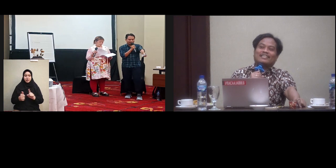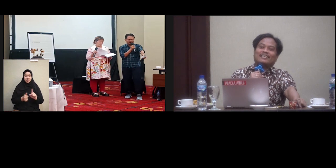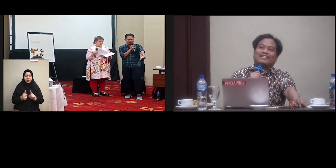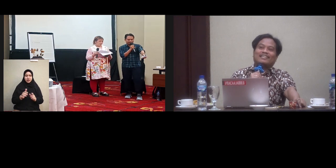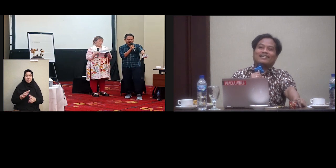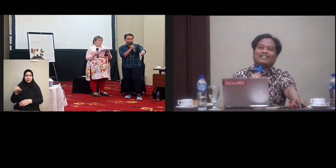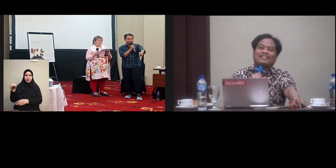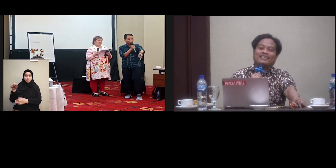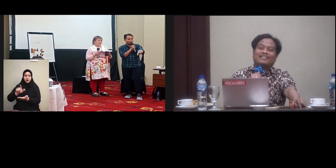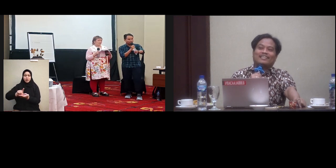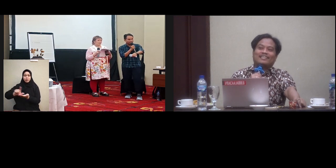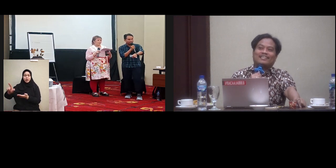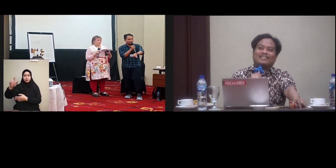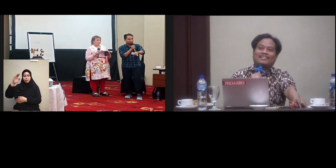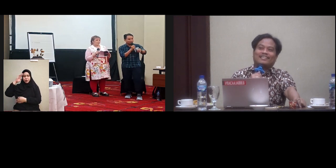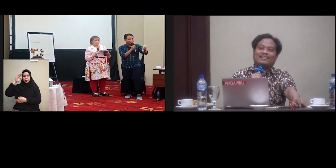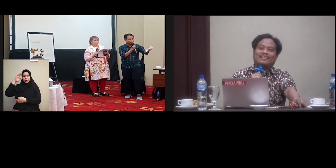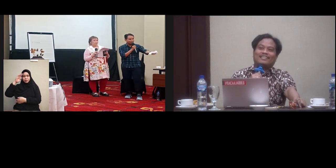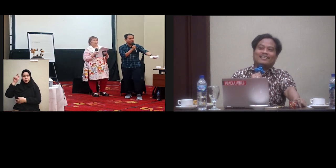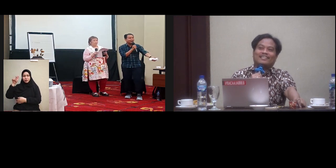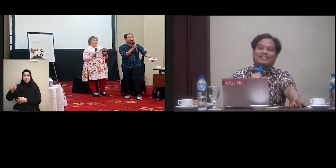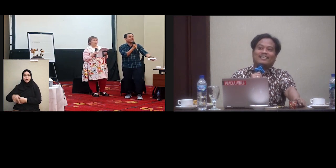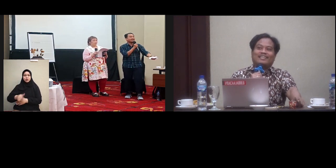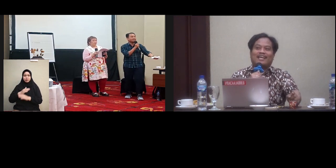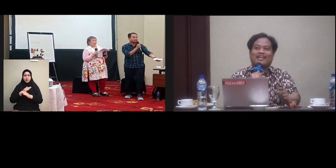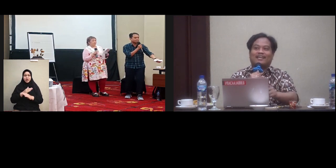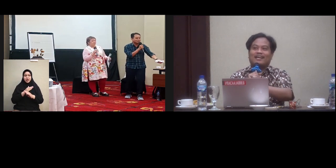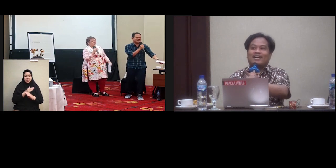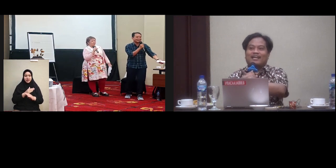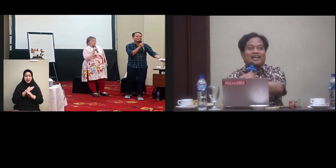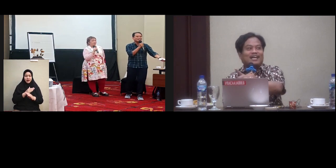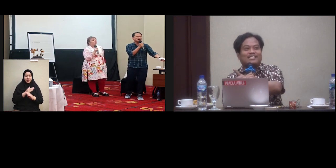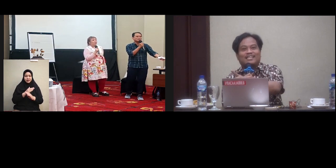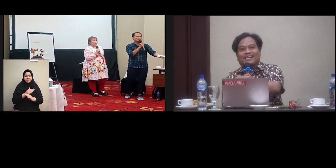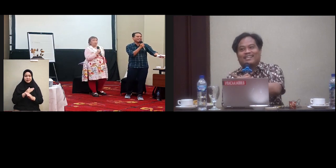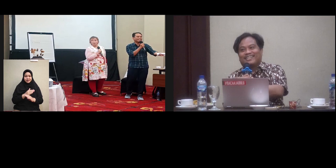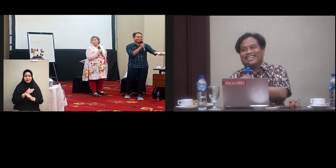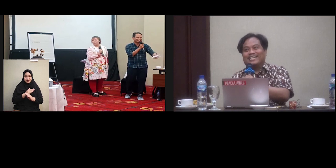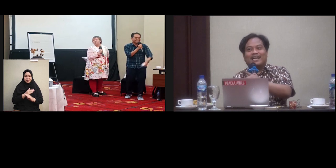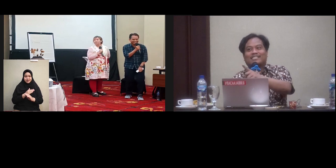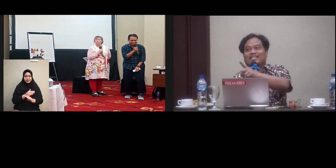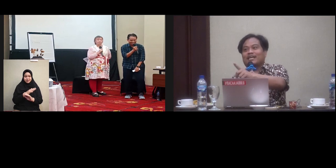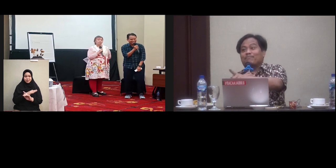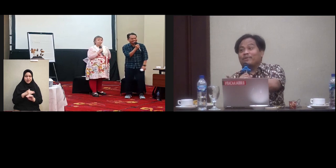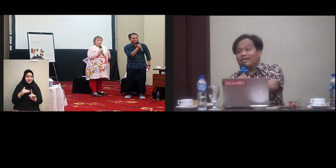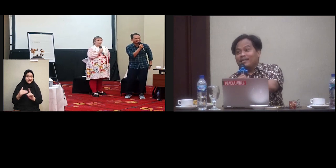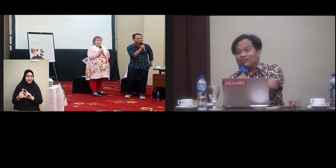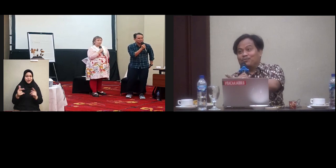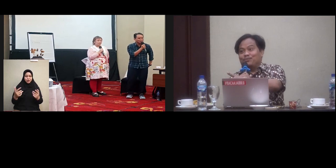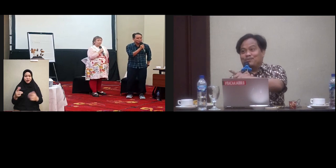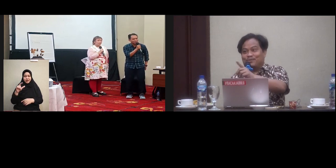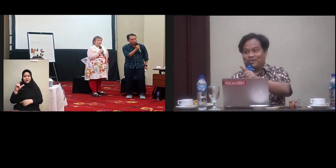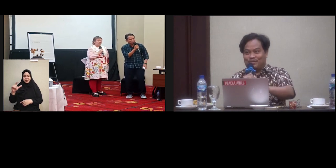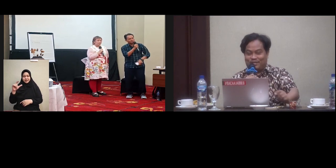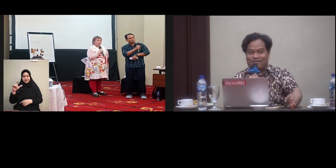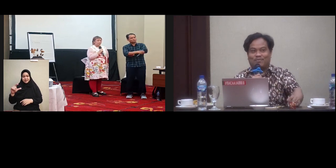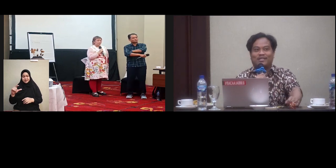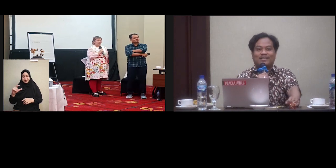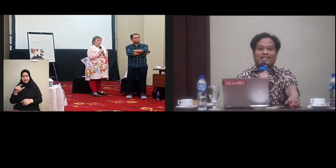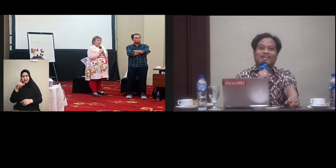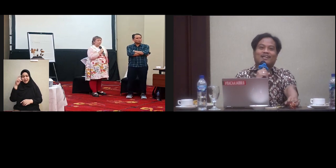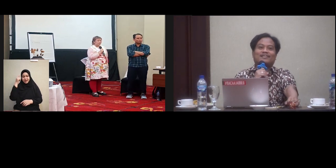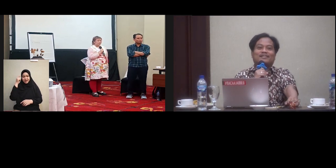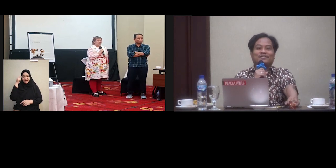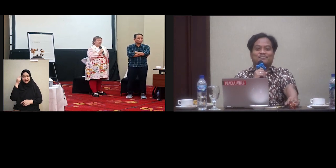adalah polisi bahwa dia sudah menghalang-halangi gagasan capek itu yang